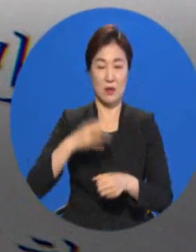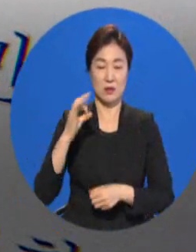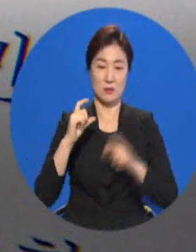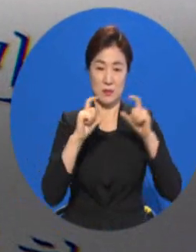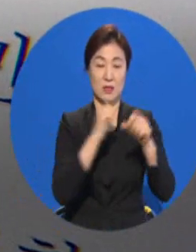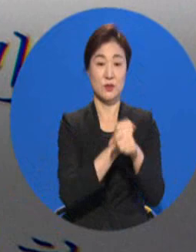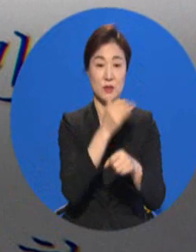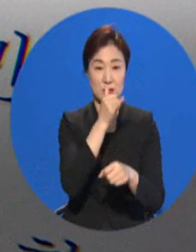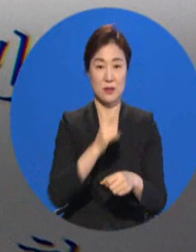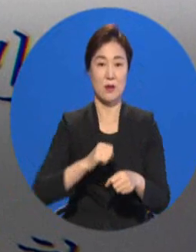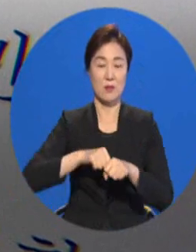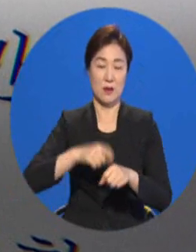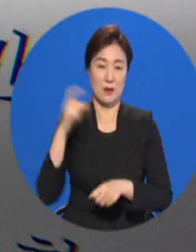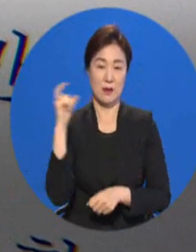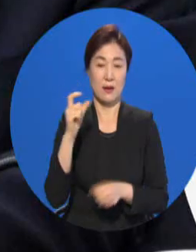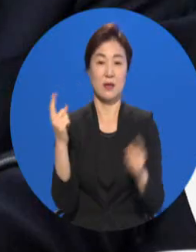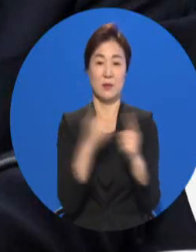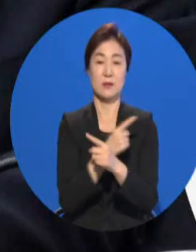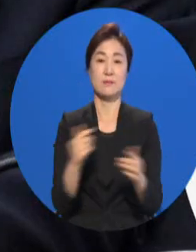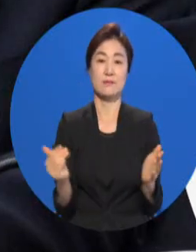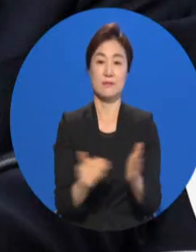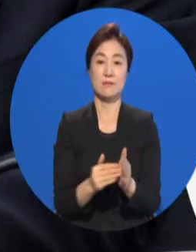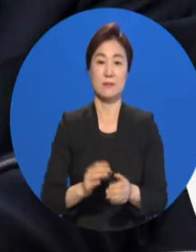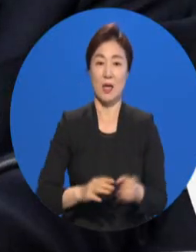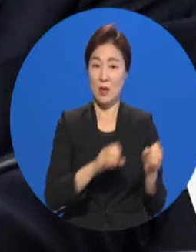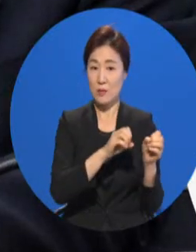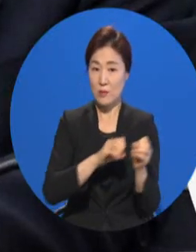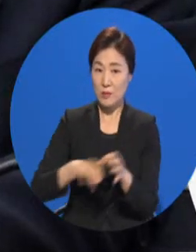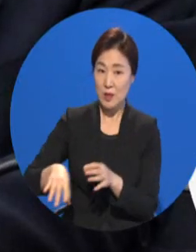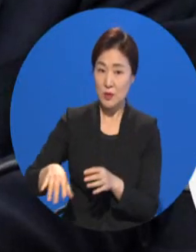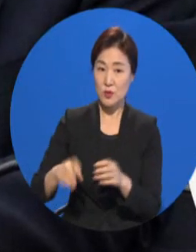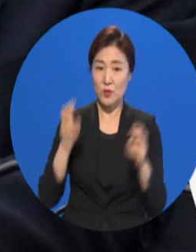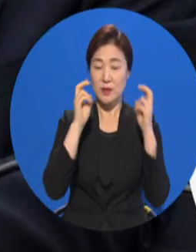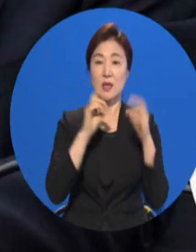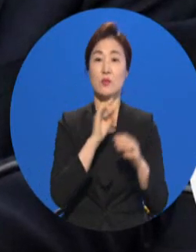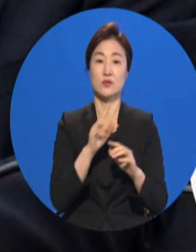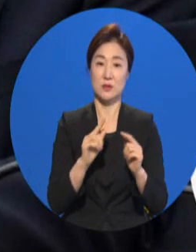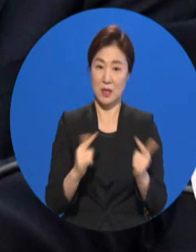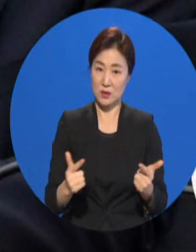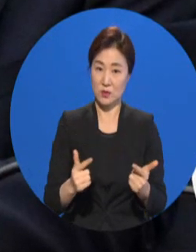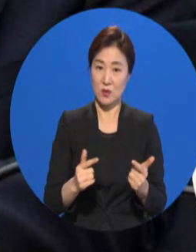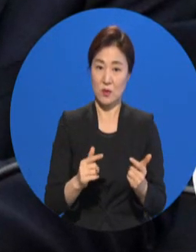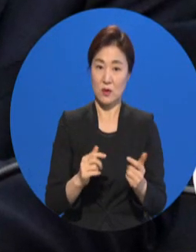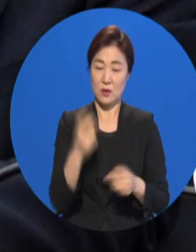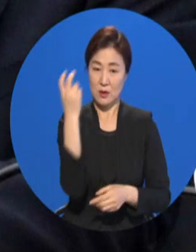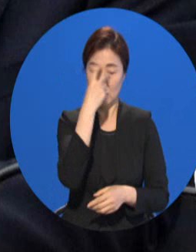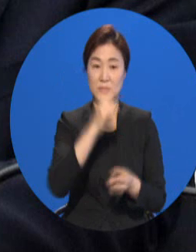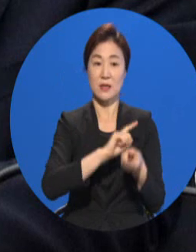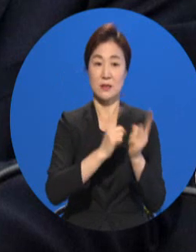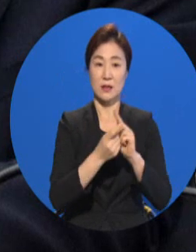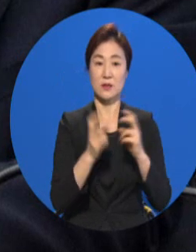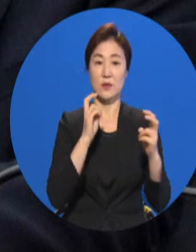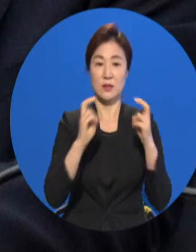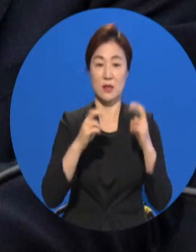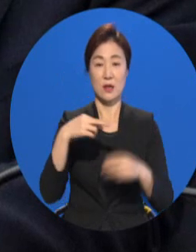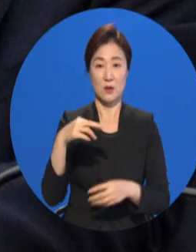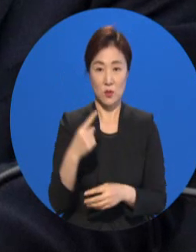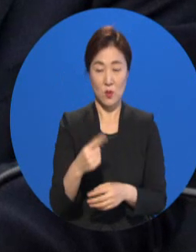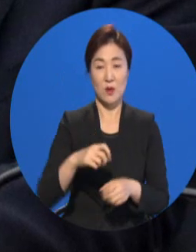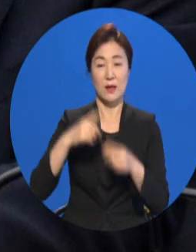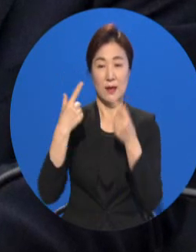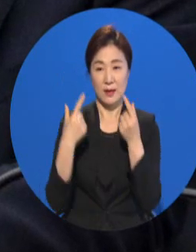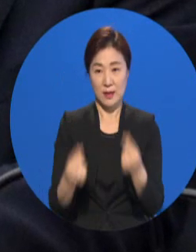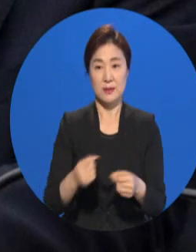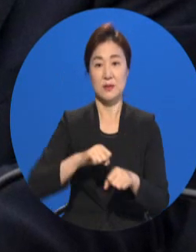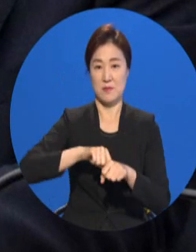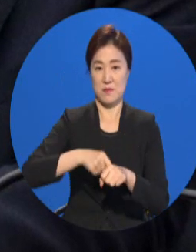처벌 규정을 강화했습니다. 배출 업체뿐만 아니라 측정 대행 업체에게도 똑같이 적용될